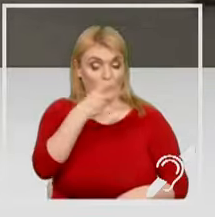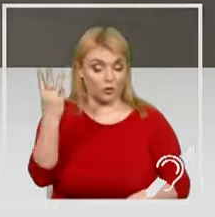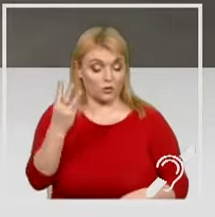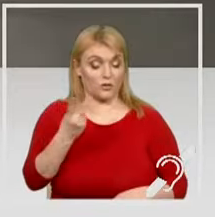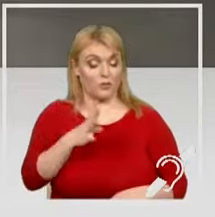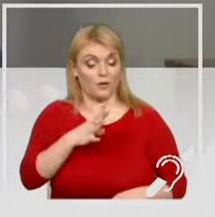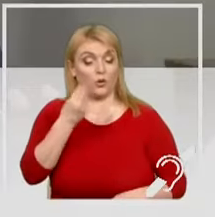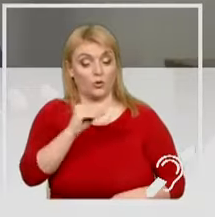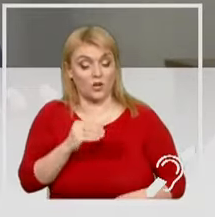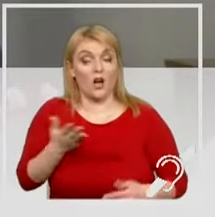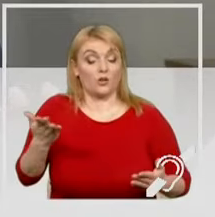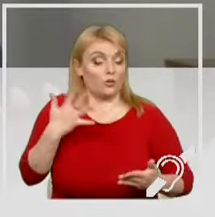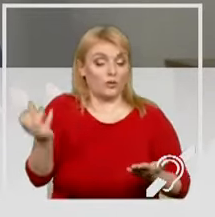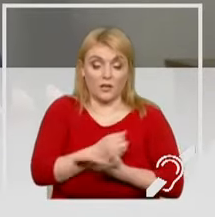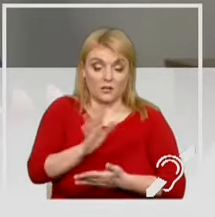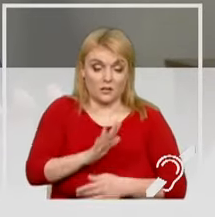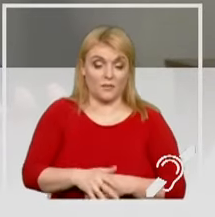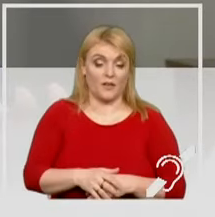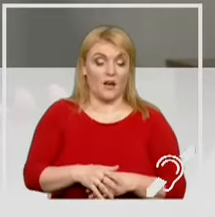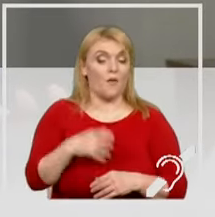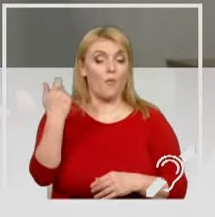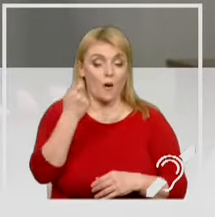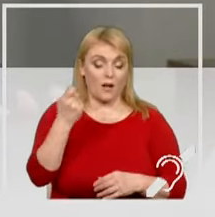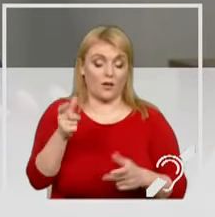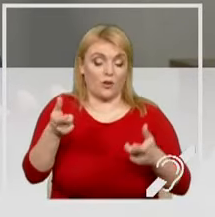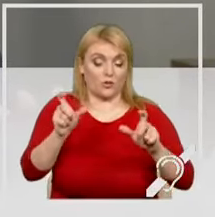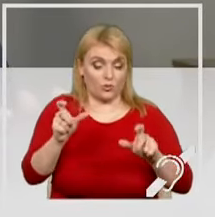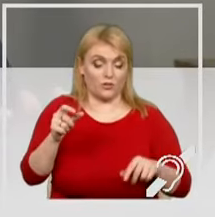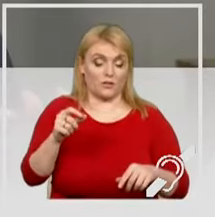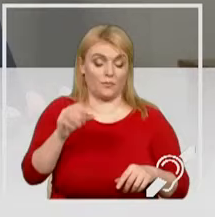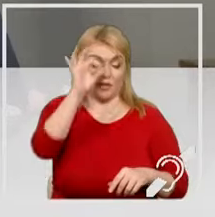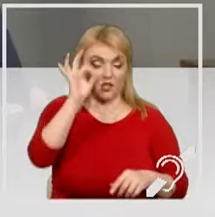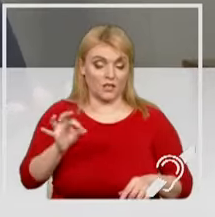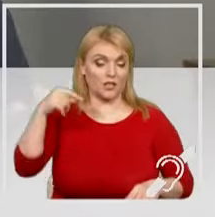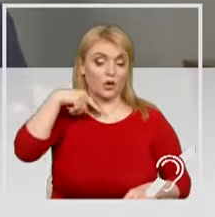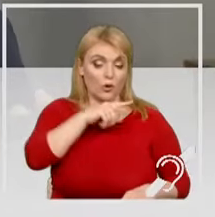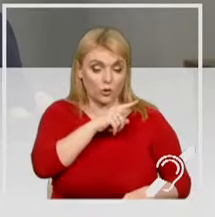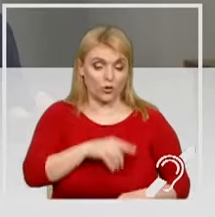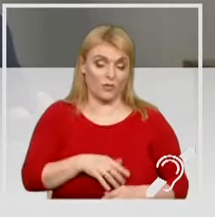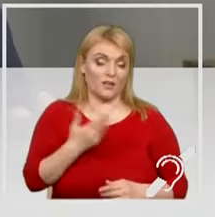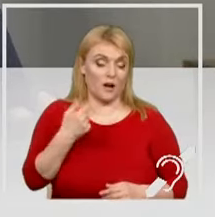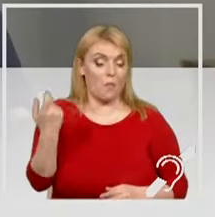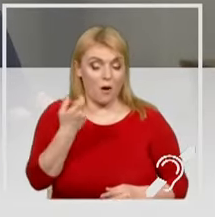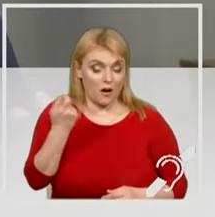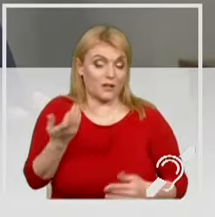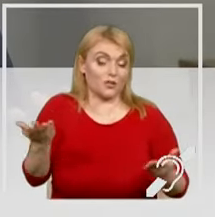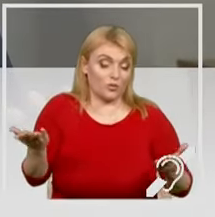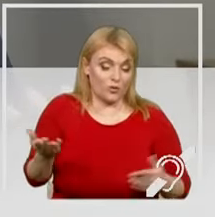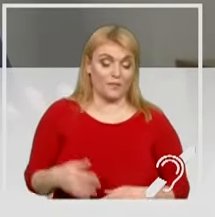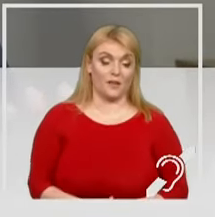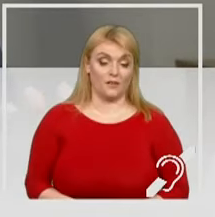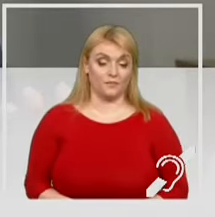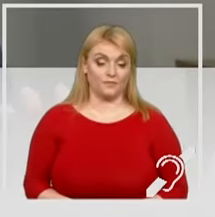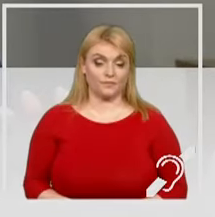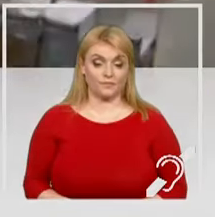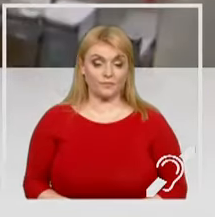să fie, nu a fost. Am avut o creștere modestă, dar totuși important psihologic până la urmă este că